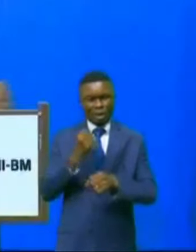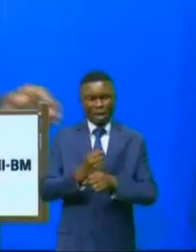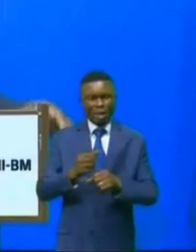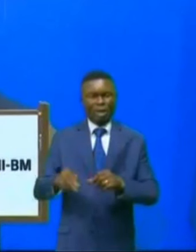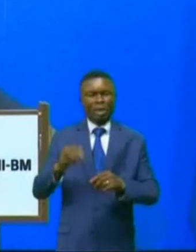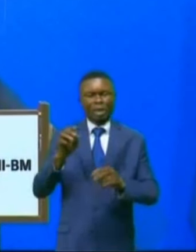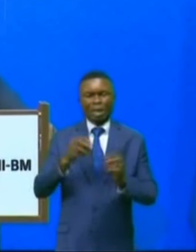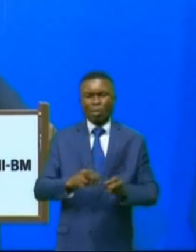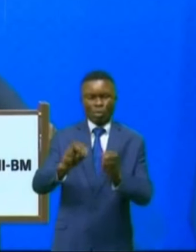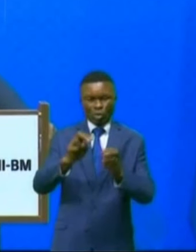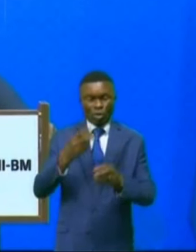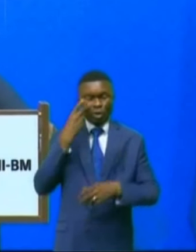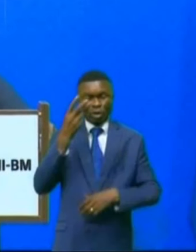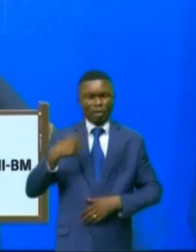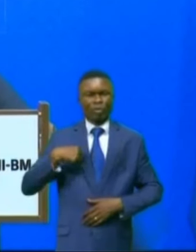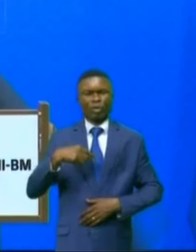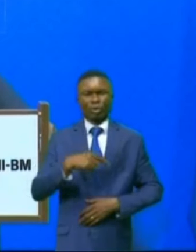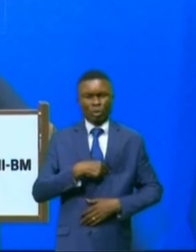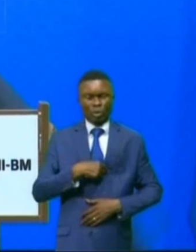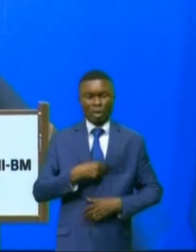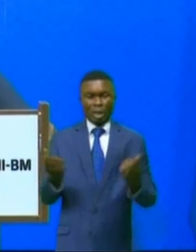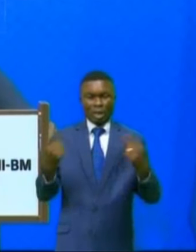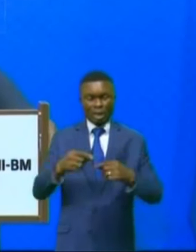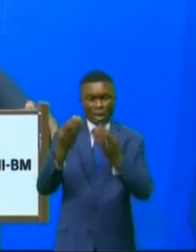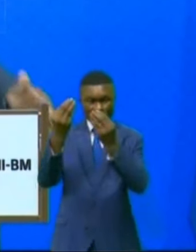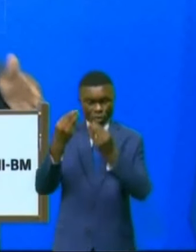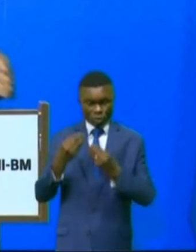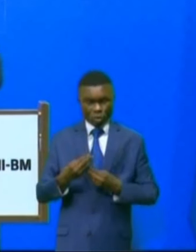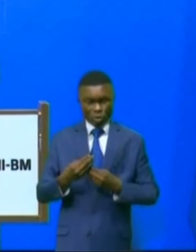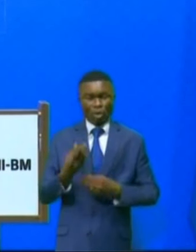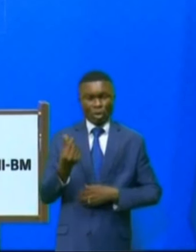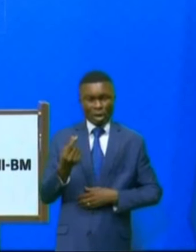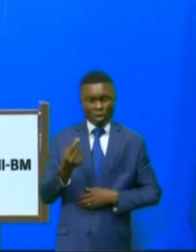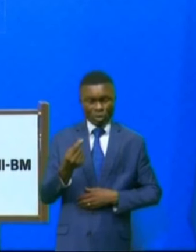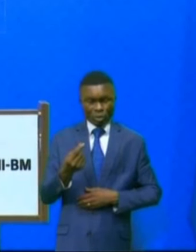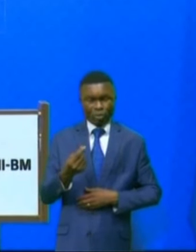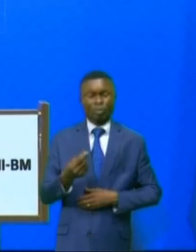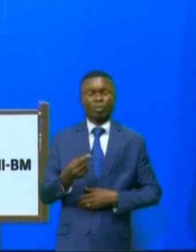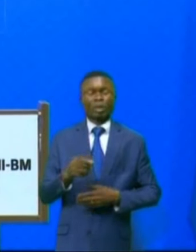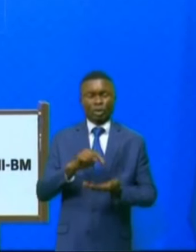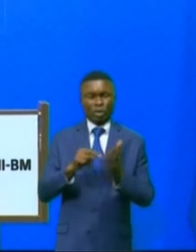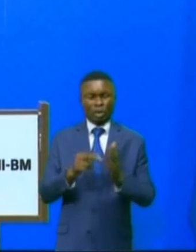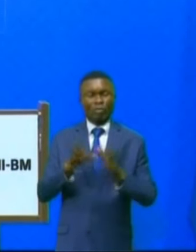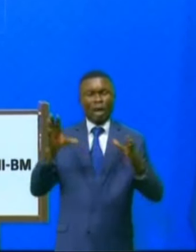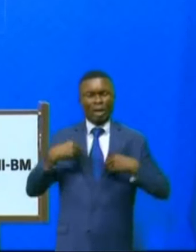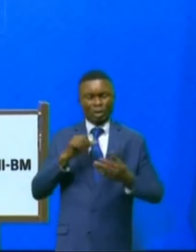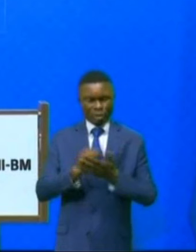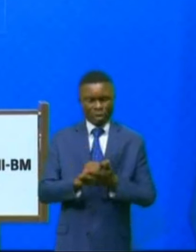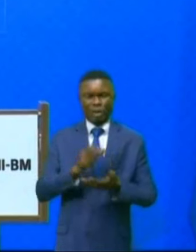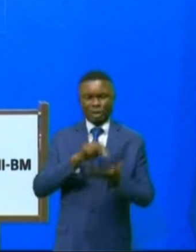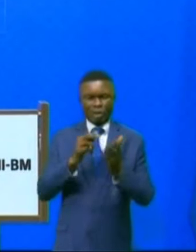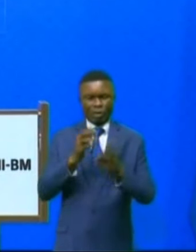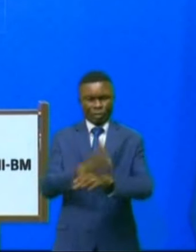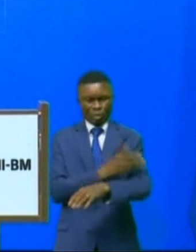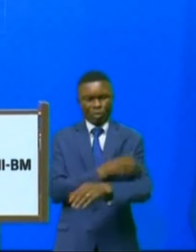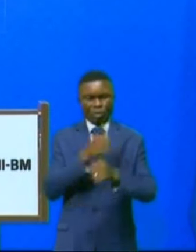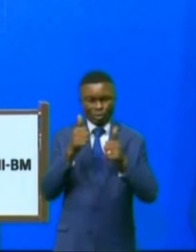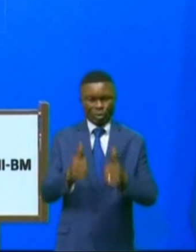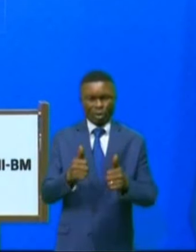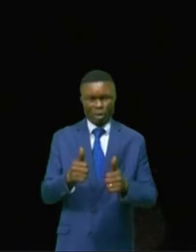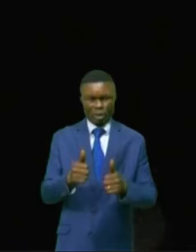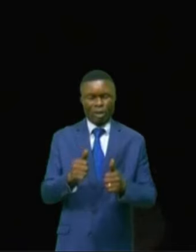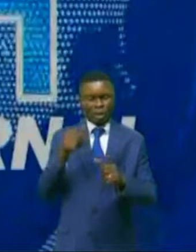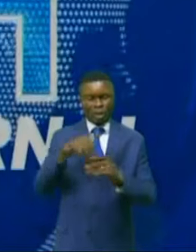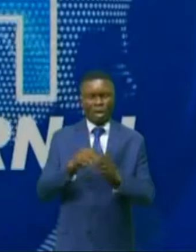notre stratégie, de notre vision. Et lorsqu'il nous donne, il approuve une revue, ça veut dire que nous évoluons dans la bonne direction